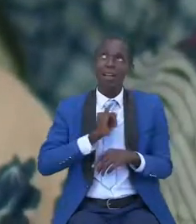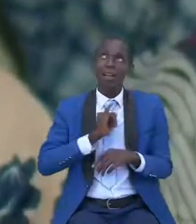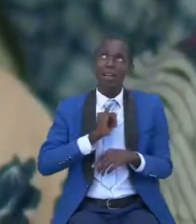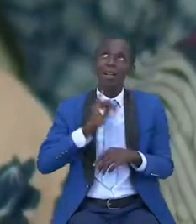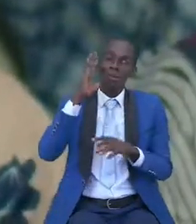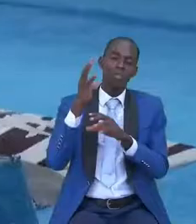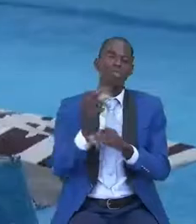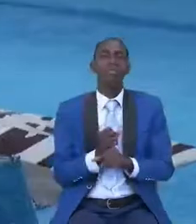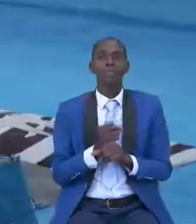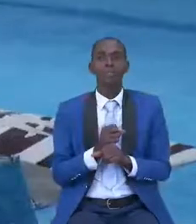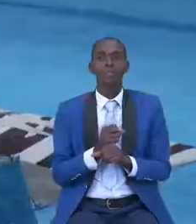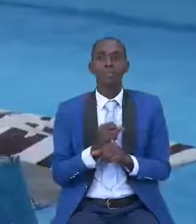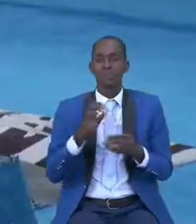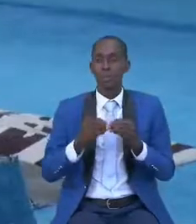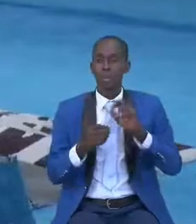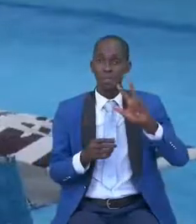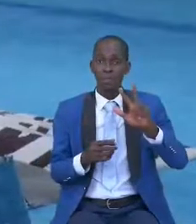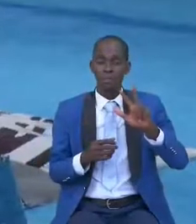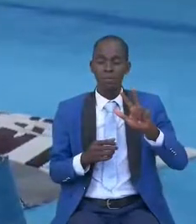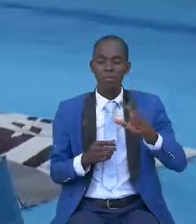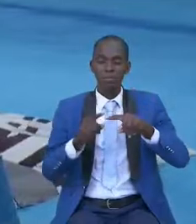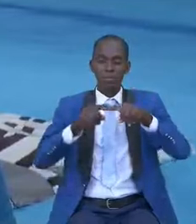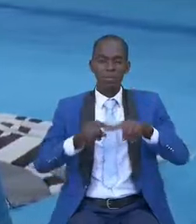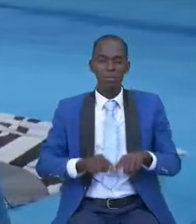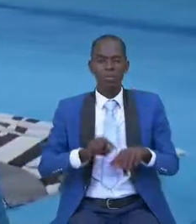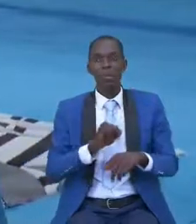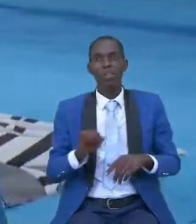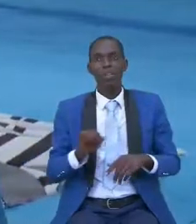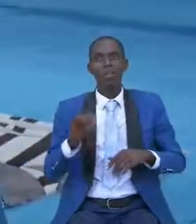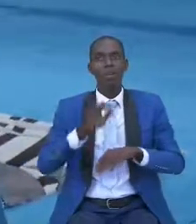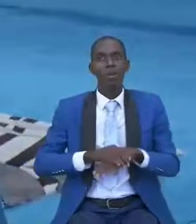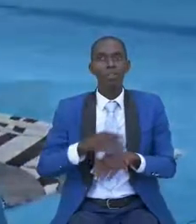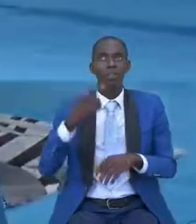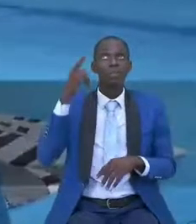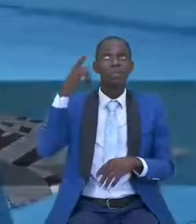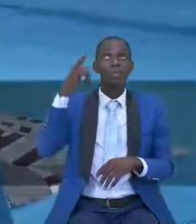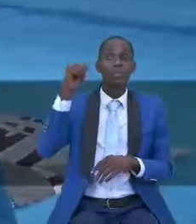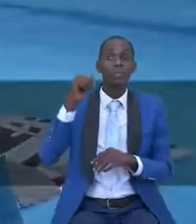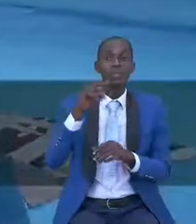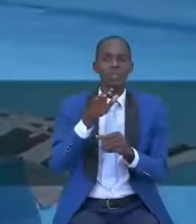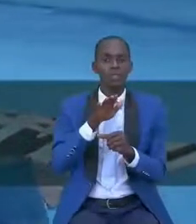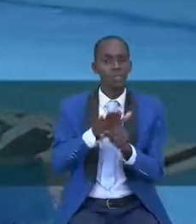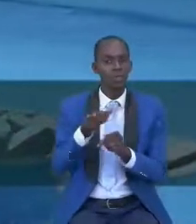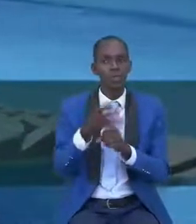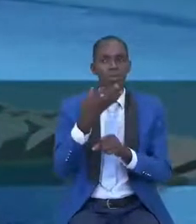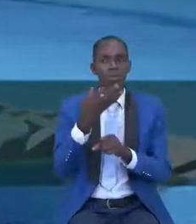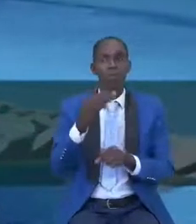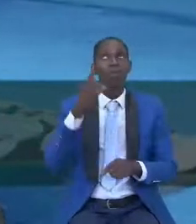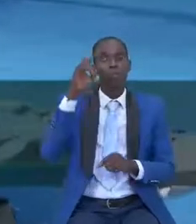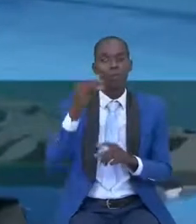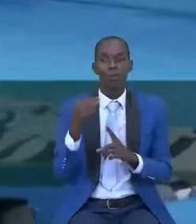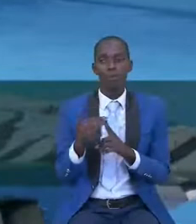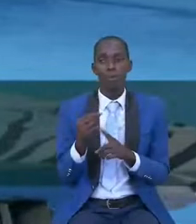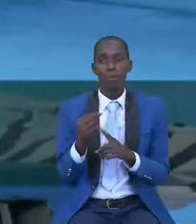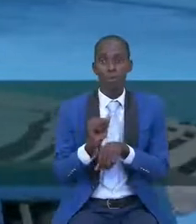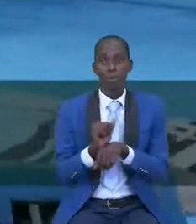Recevoir ses signes et ses prodiges. Troisième point, s'appuyer sur la